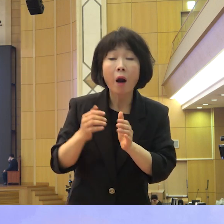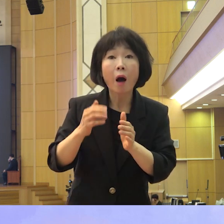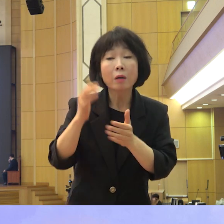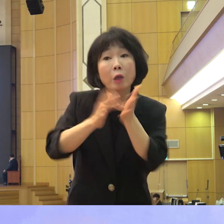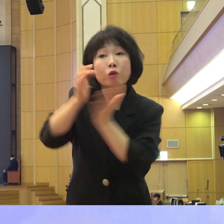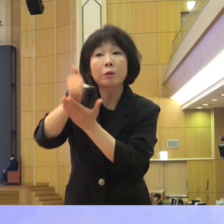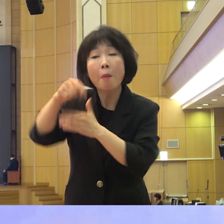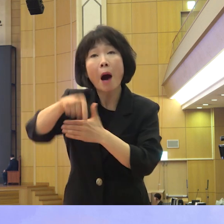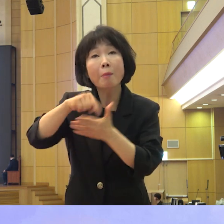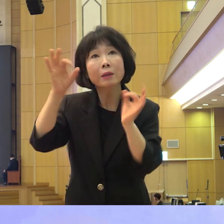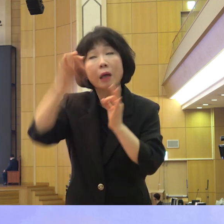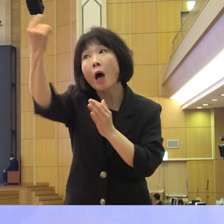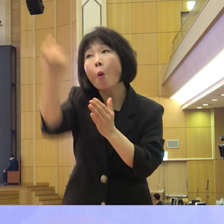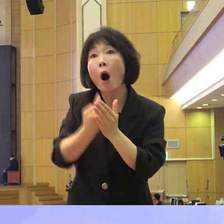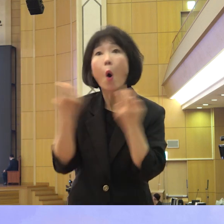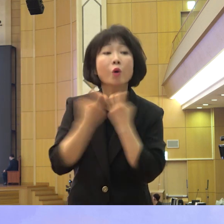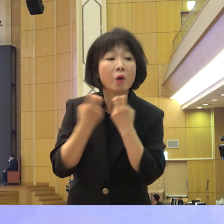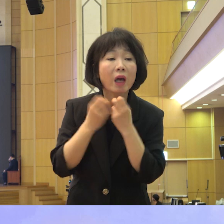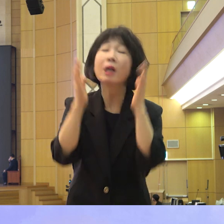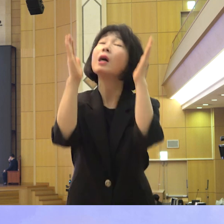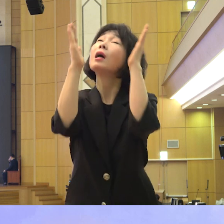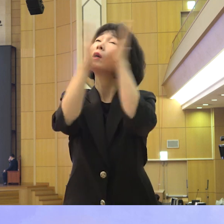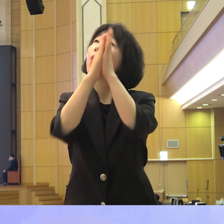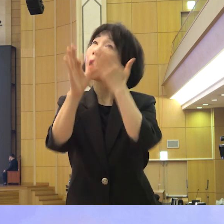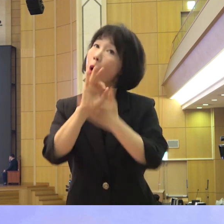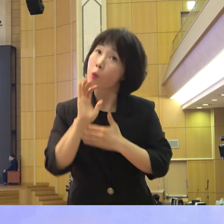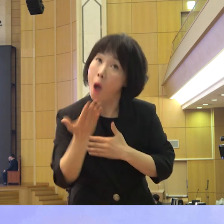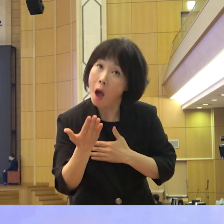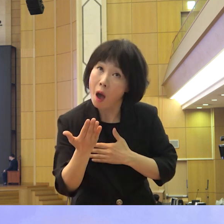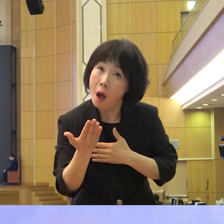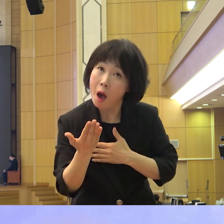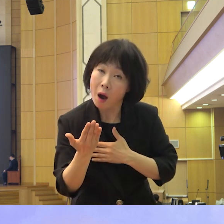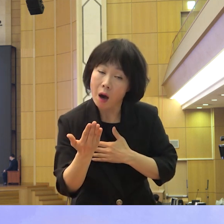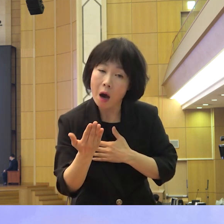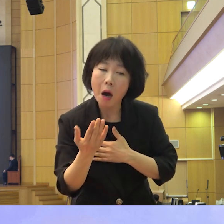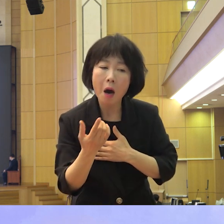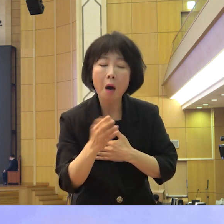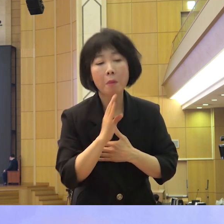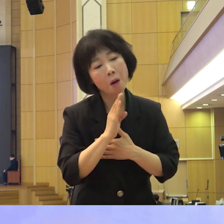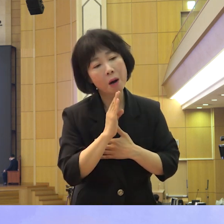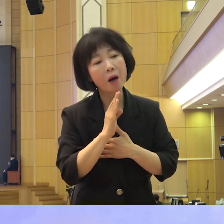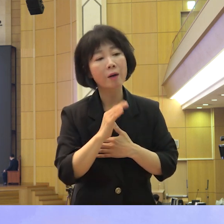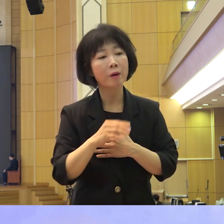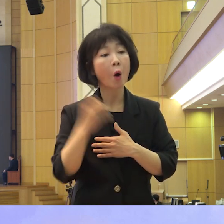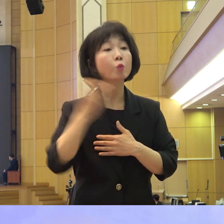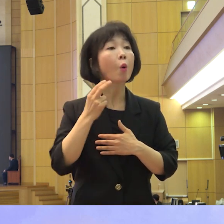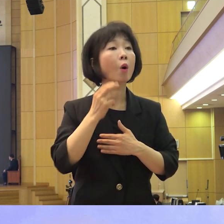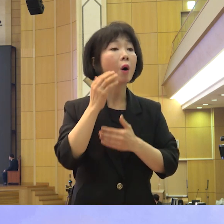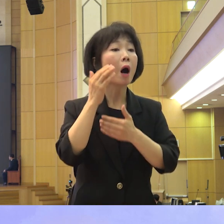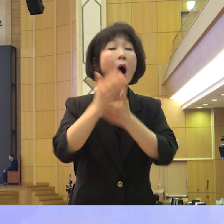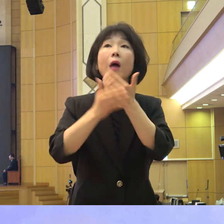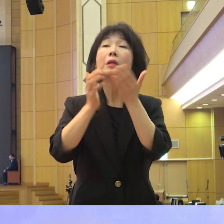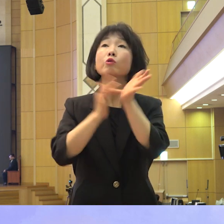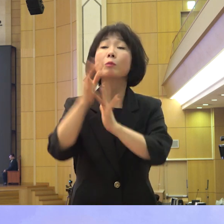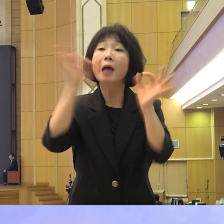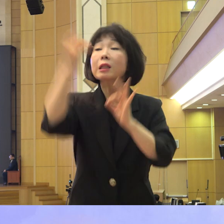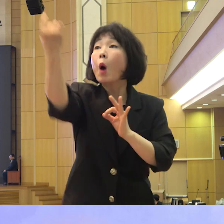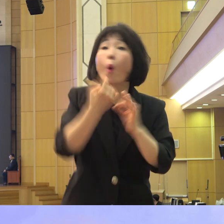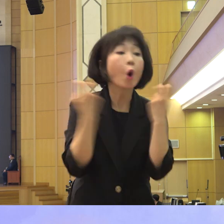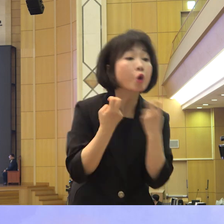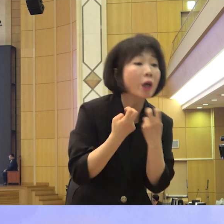찾아와 주실까? 기도? 기도를 하면? 오케이. 기도 좀 이따 할까? 오케이. 또 뭘 하면